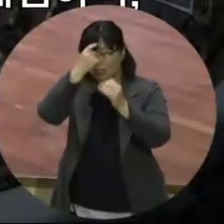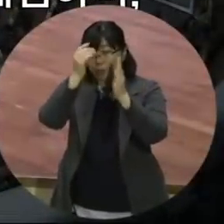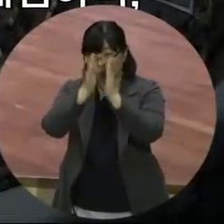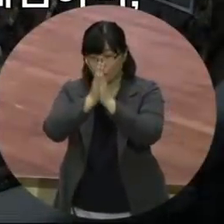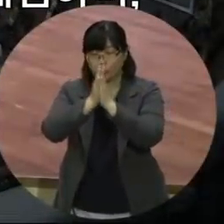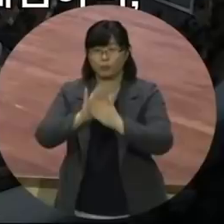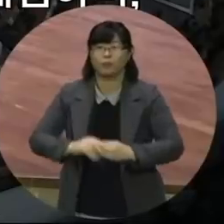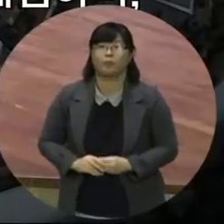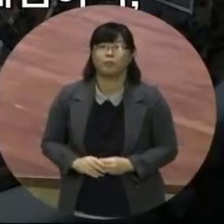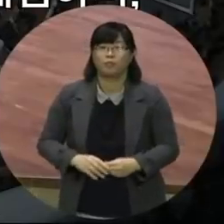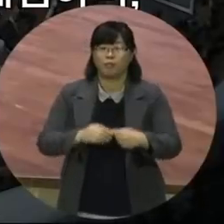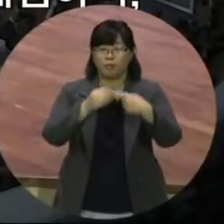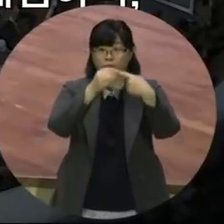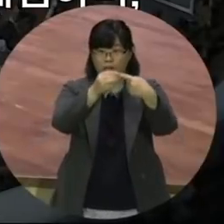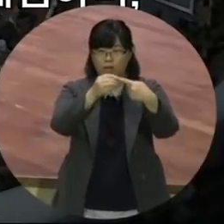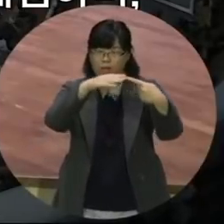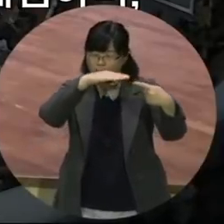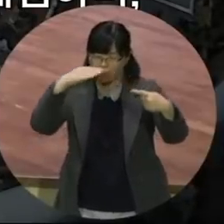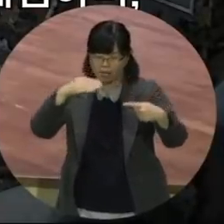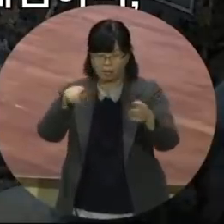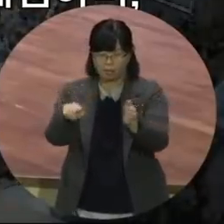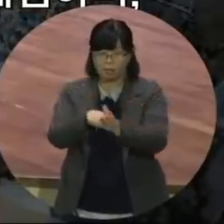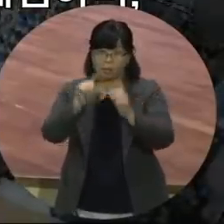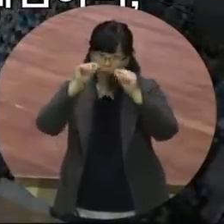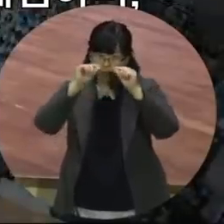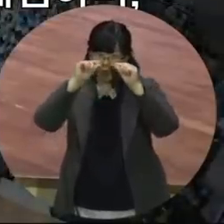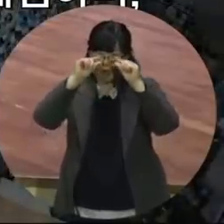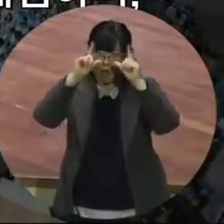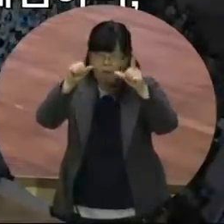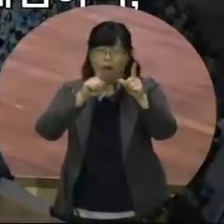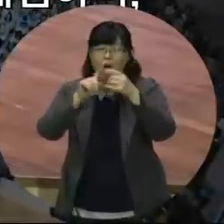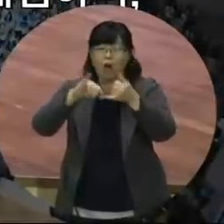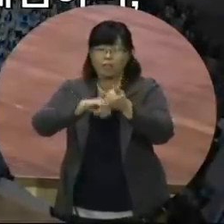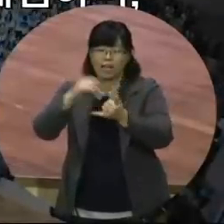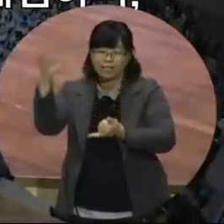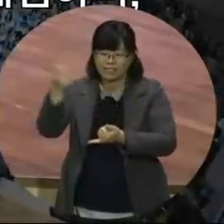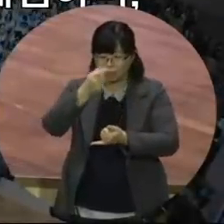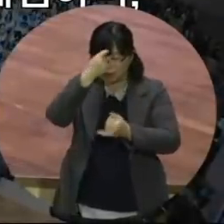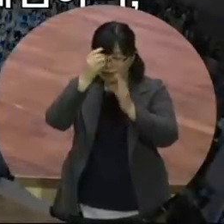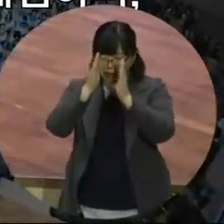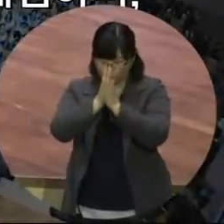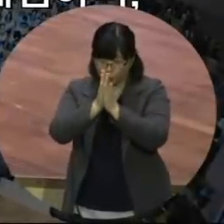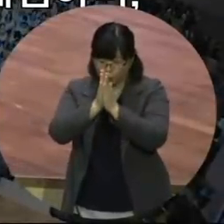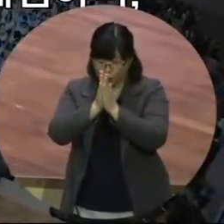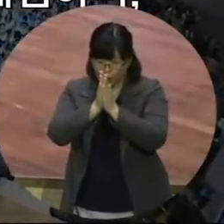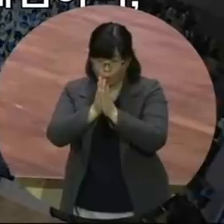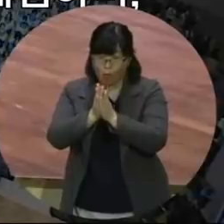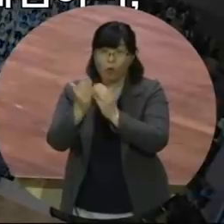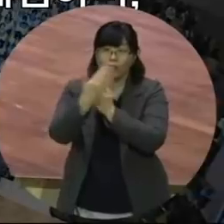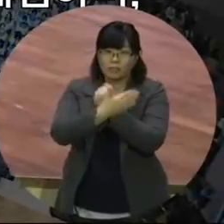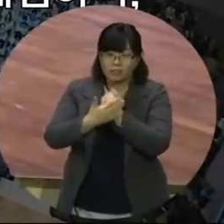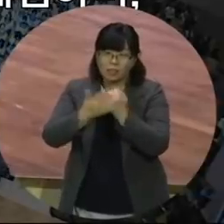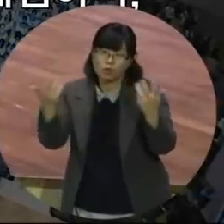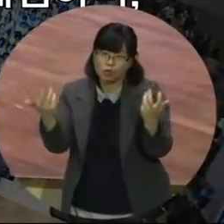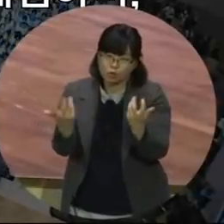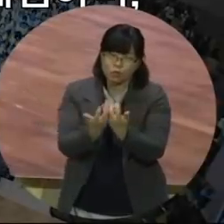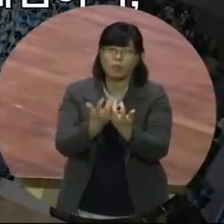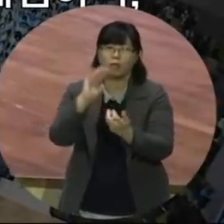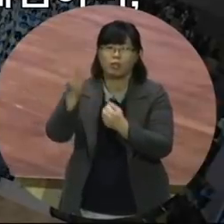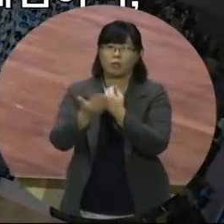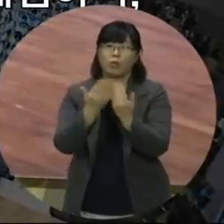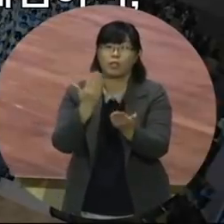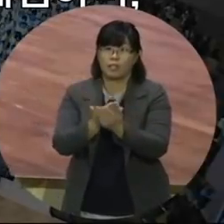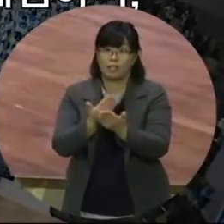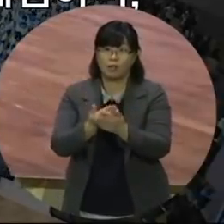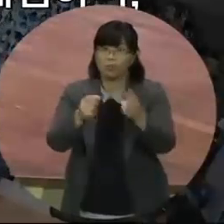대한 올바른 믿음의 눈을 열고 언약 붙잡는 기도를 통해 기쁨이 충만한 삶이 되게 하여 주옵소서. 새가족 정착과